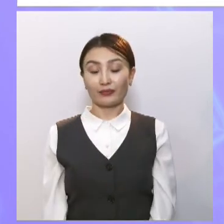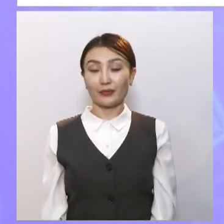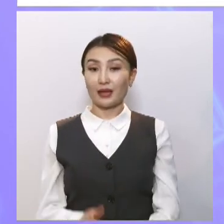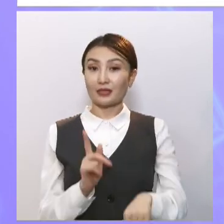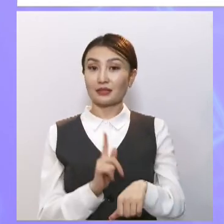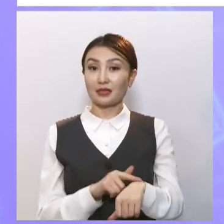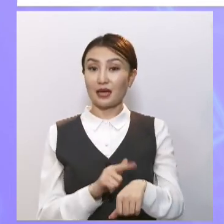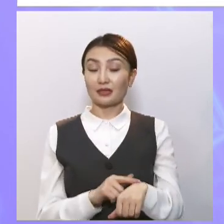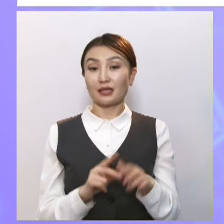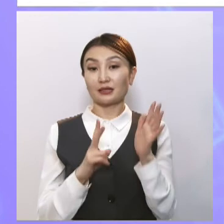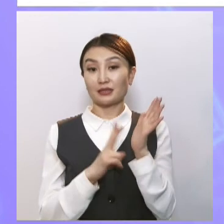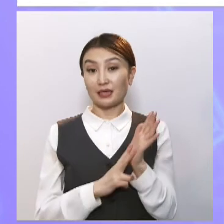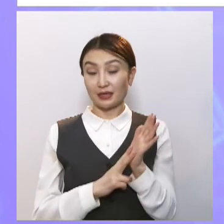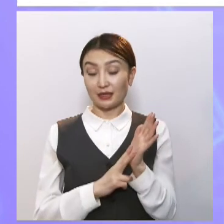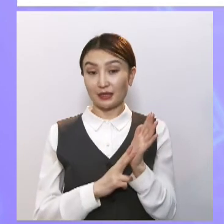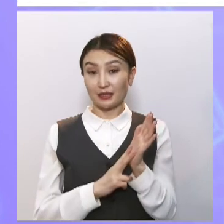Саат